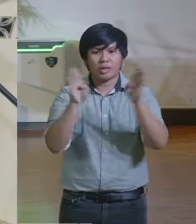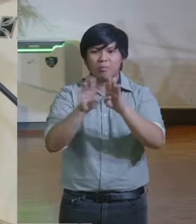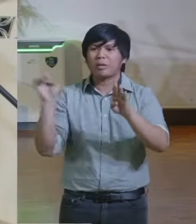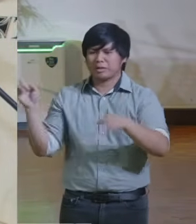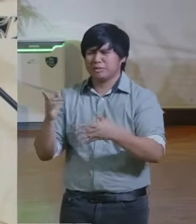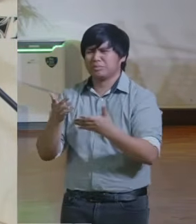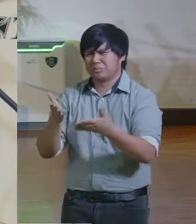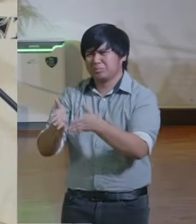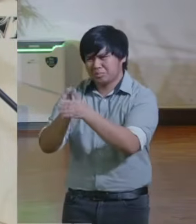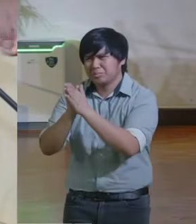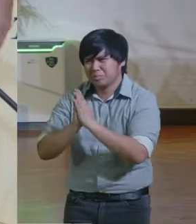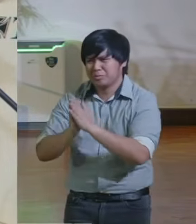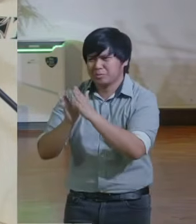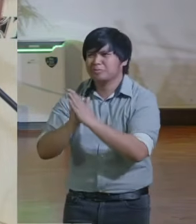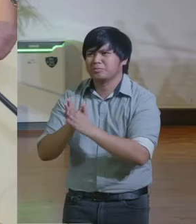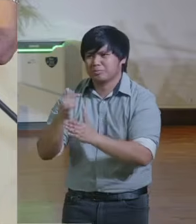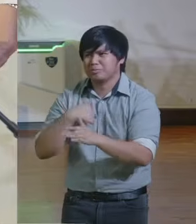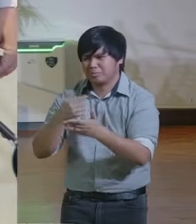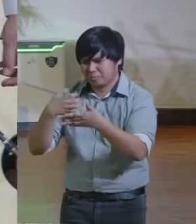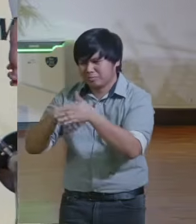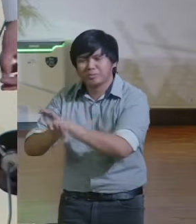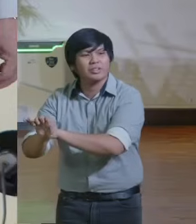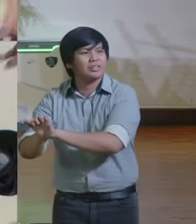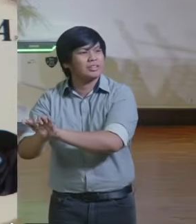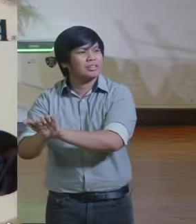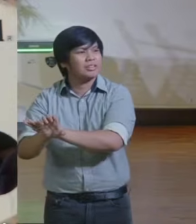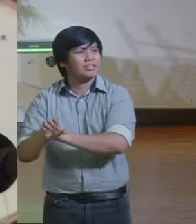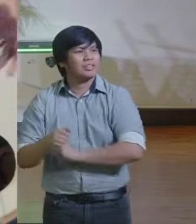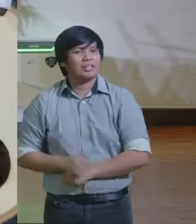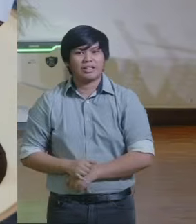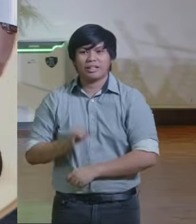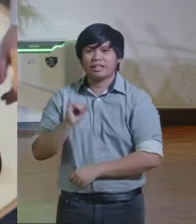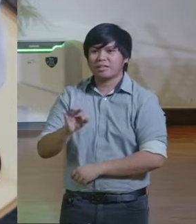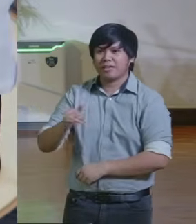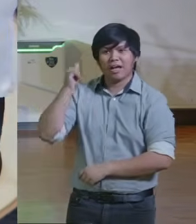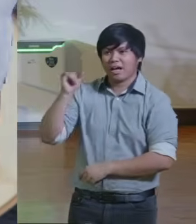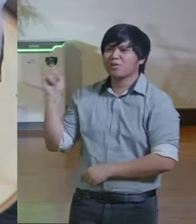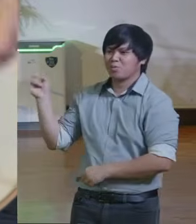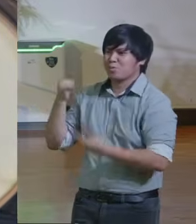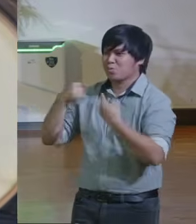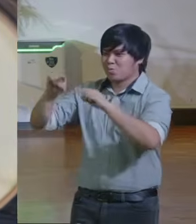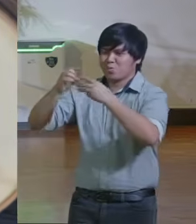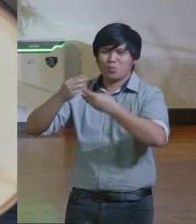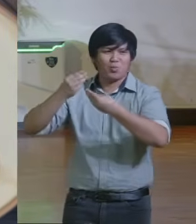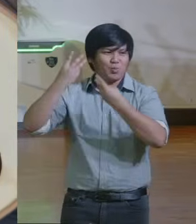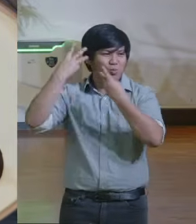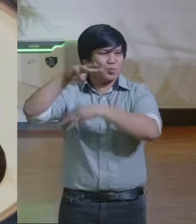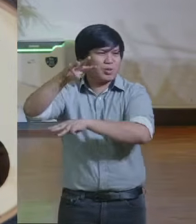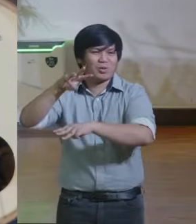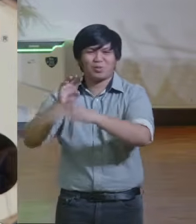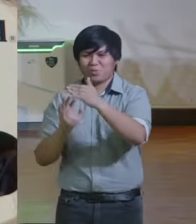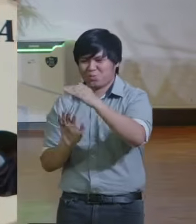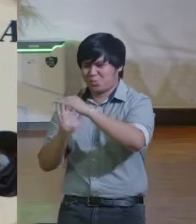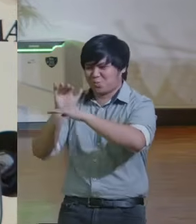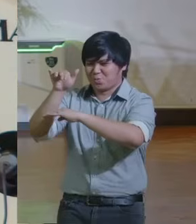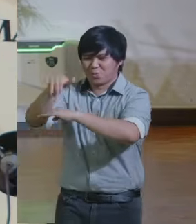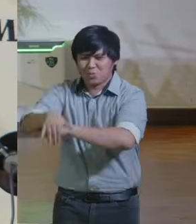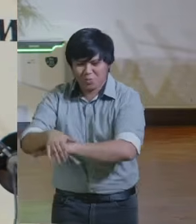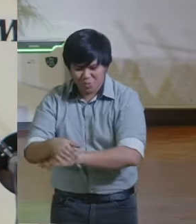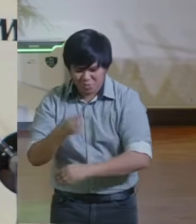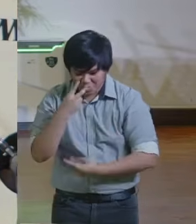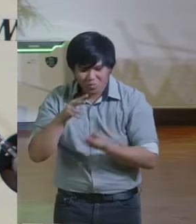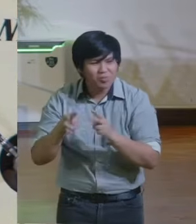pumasok. No? Kung hindi po kami pinayagan, aakyat po ako ng bintana para makapasok doon sa kanyang